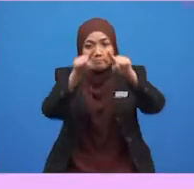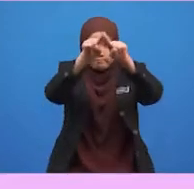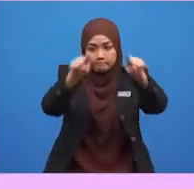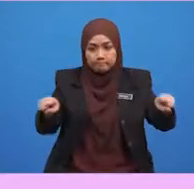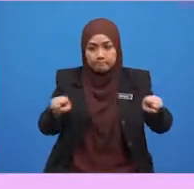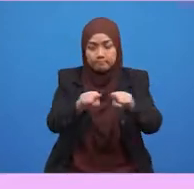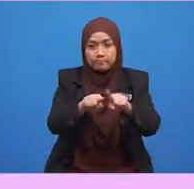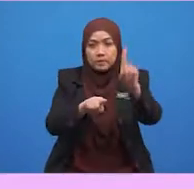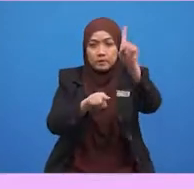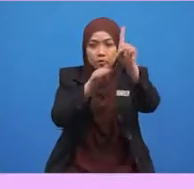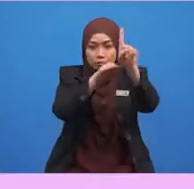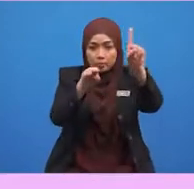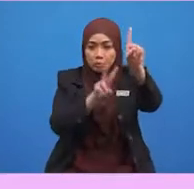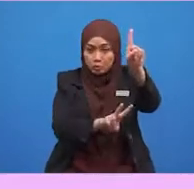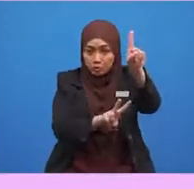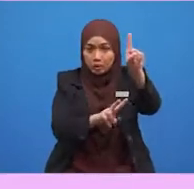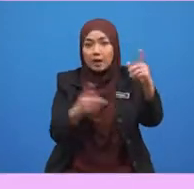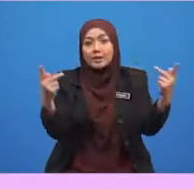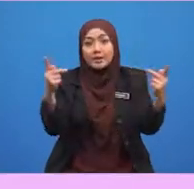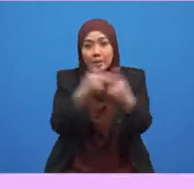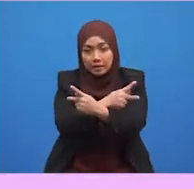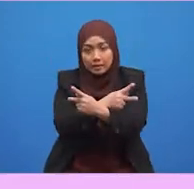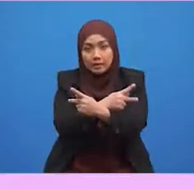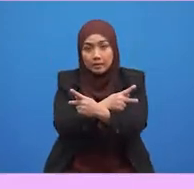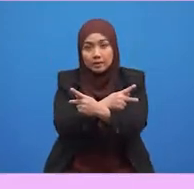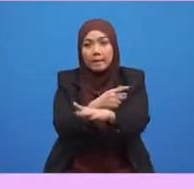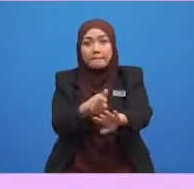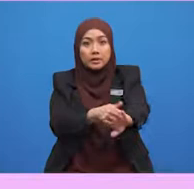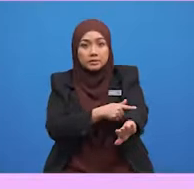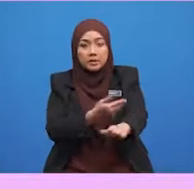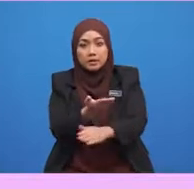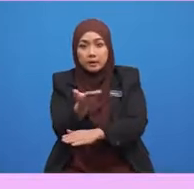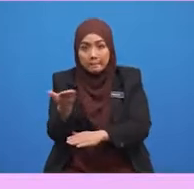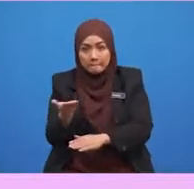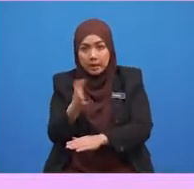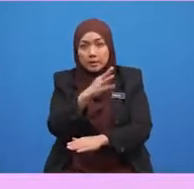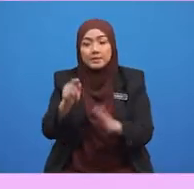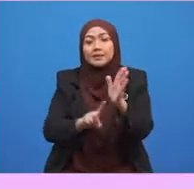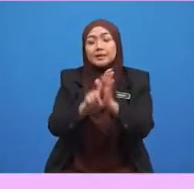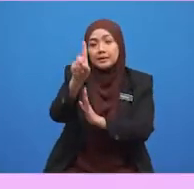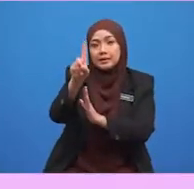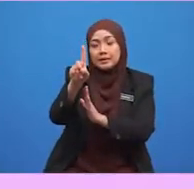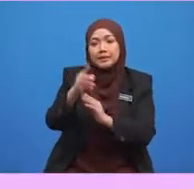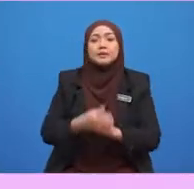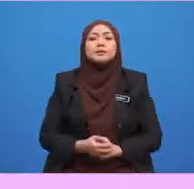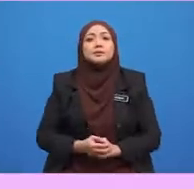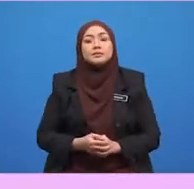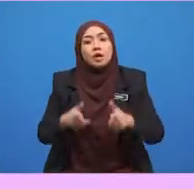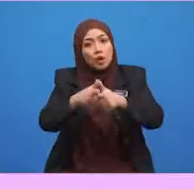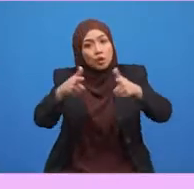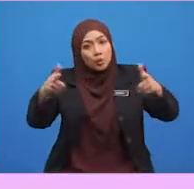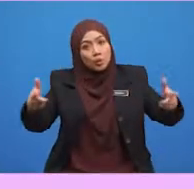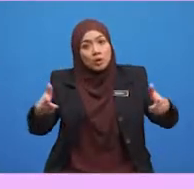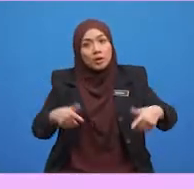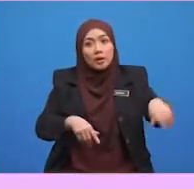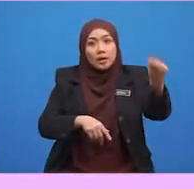dengan 1/2 darab panjang tapak darab tinggi. maka luas segitiga